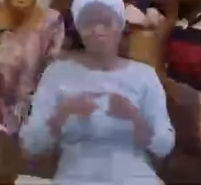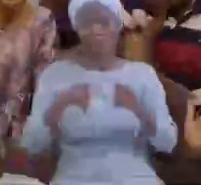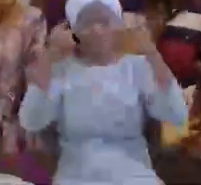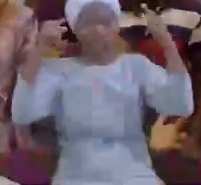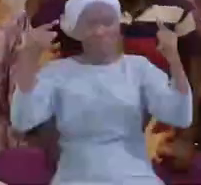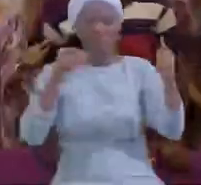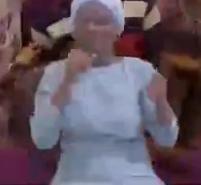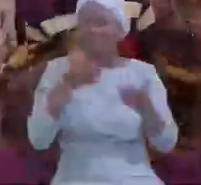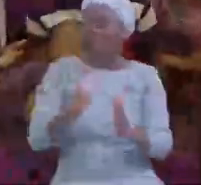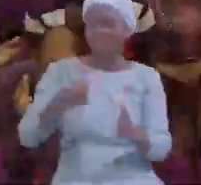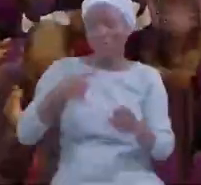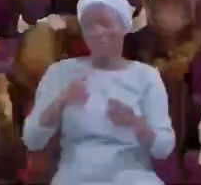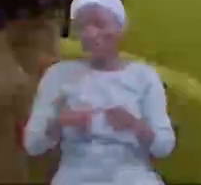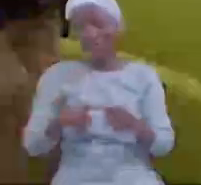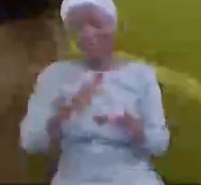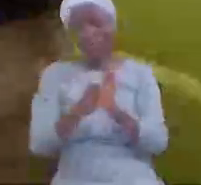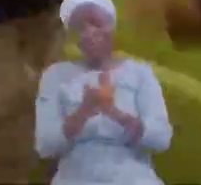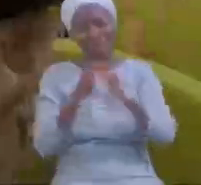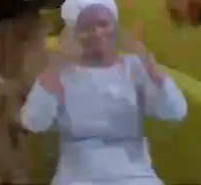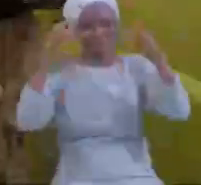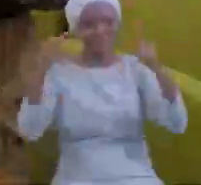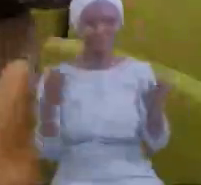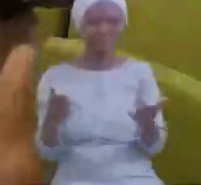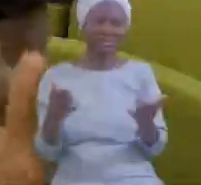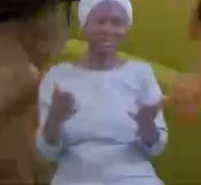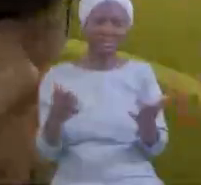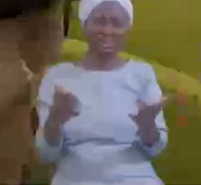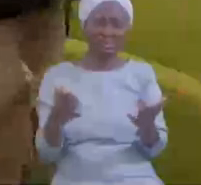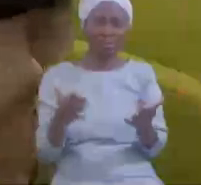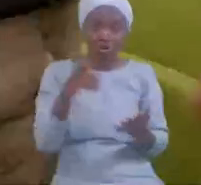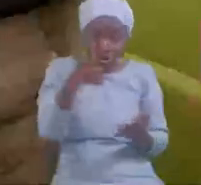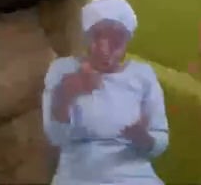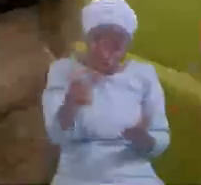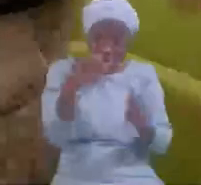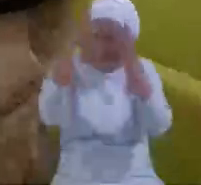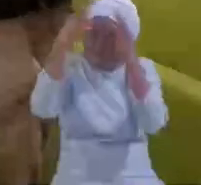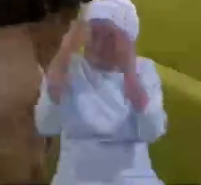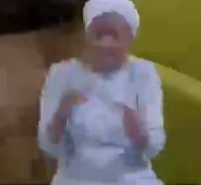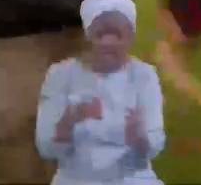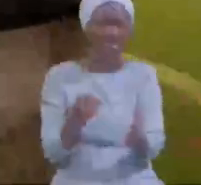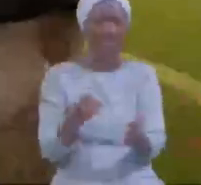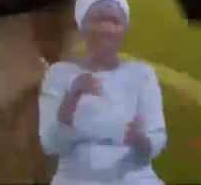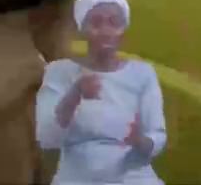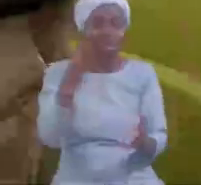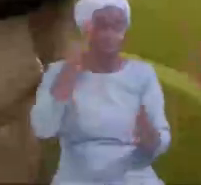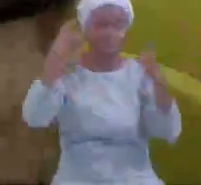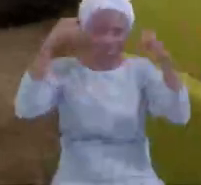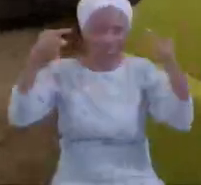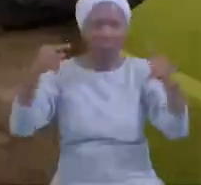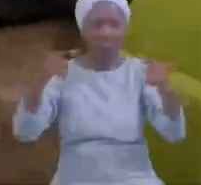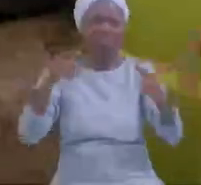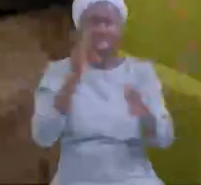me permettre de réussir. Décidez, déterminez. Vous allez réussir. Et vous allez réussir.